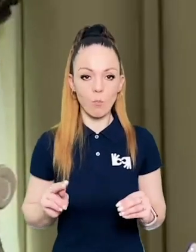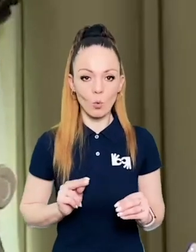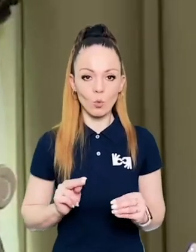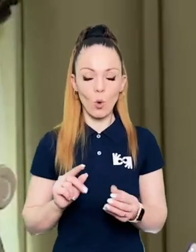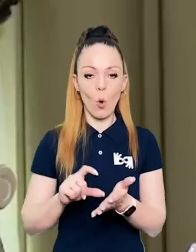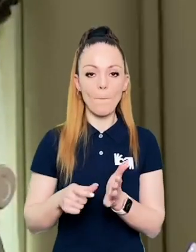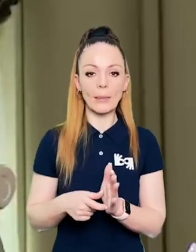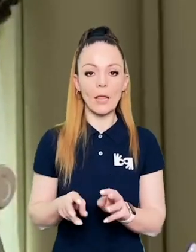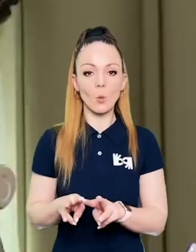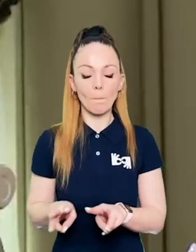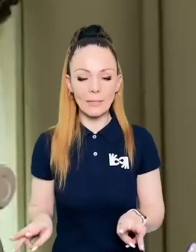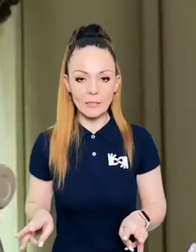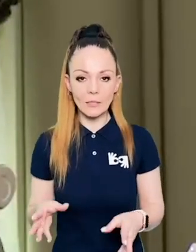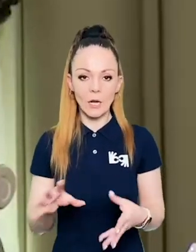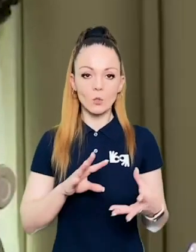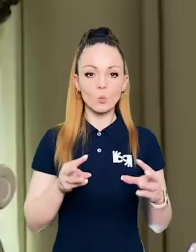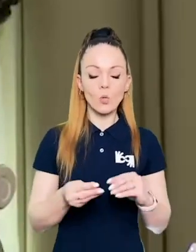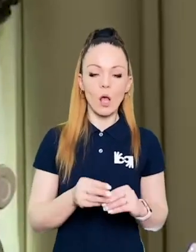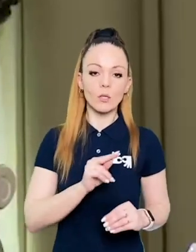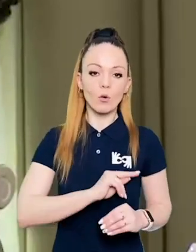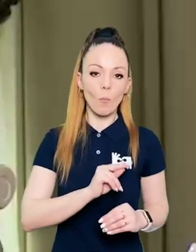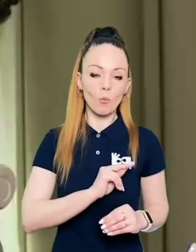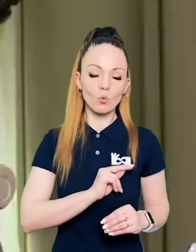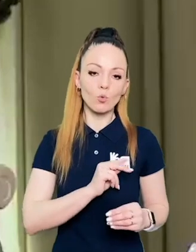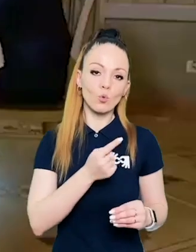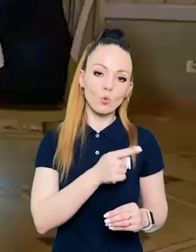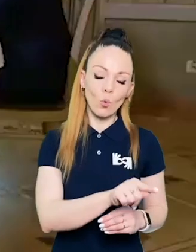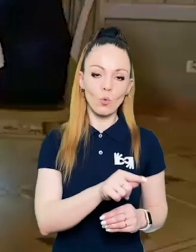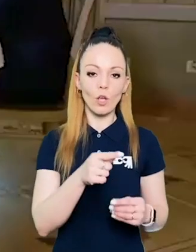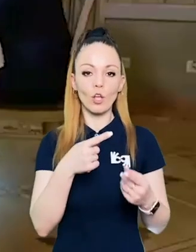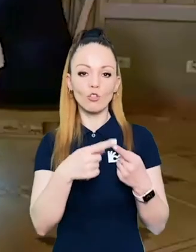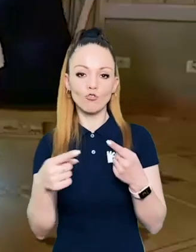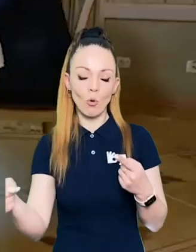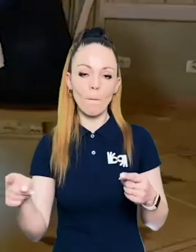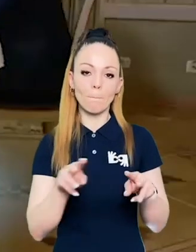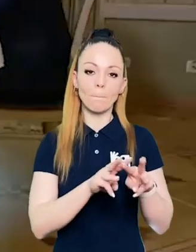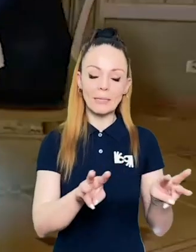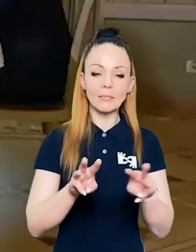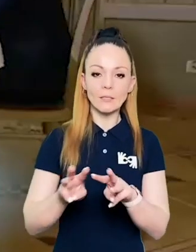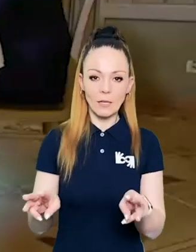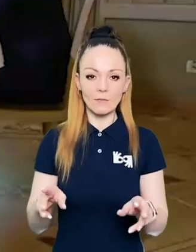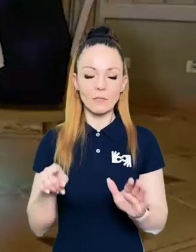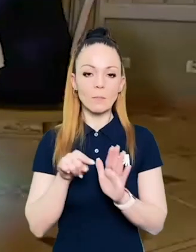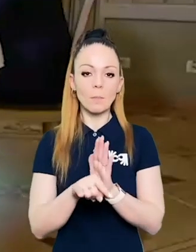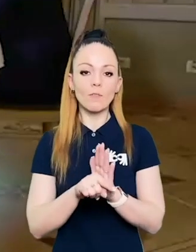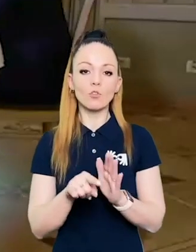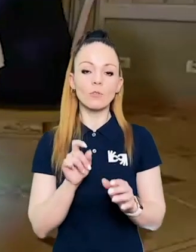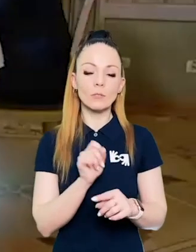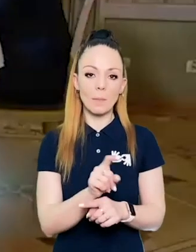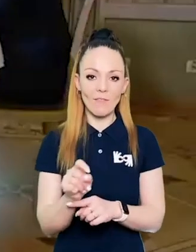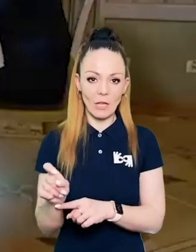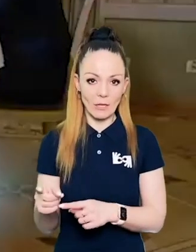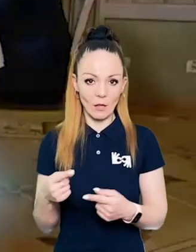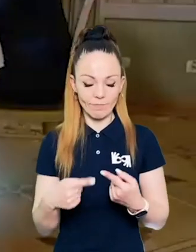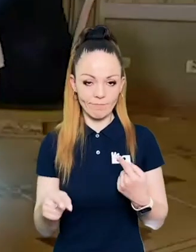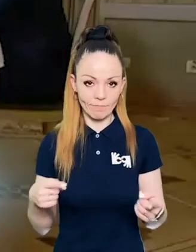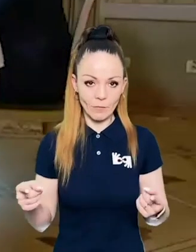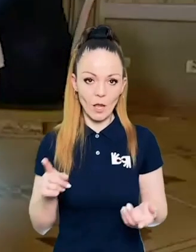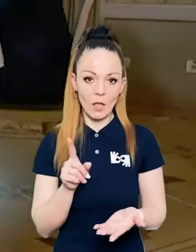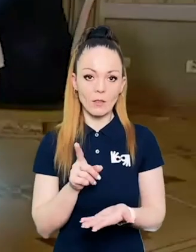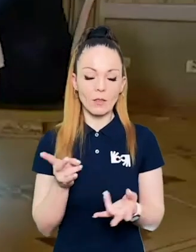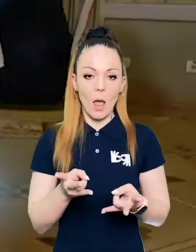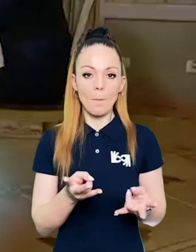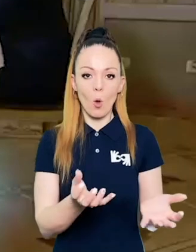результати роботи Кабінету міністрів, результати роботи того чи іншого міністерства з приводу того чи іншого завдання.